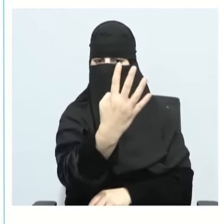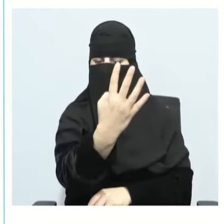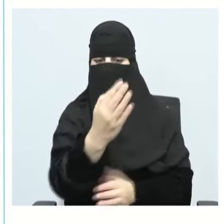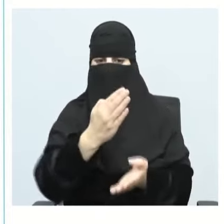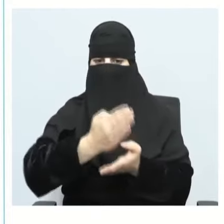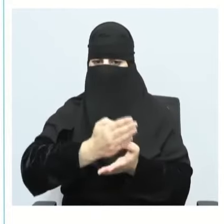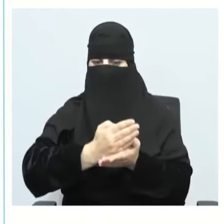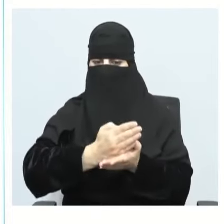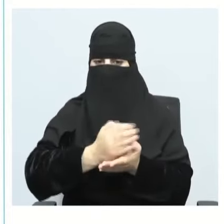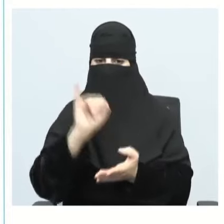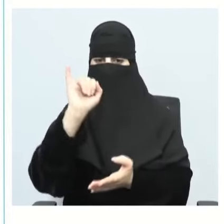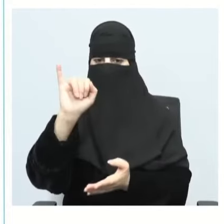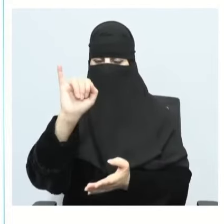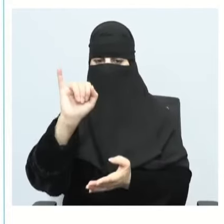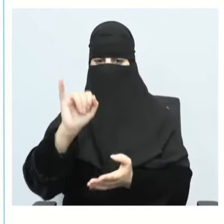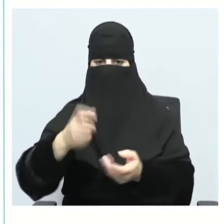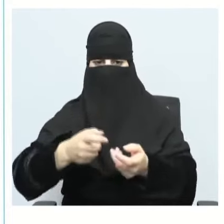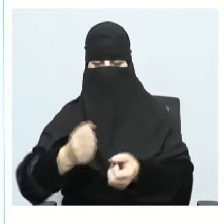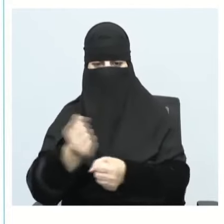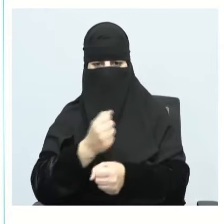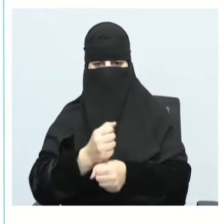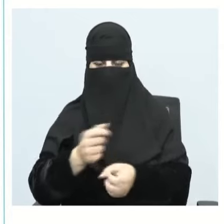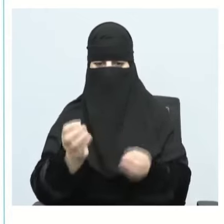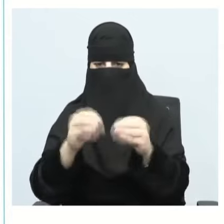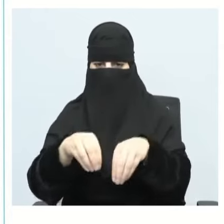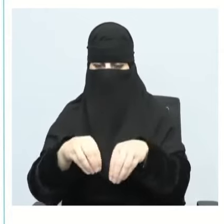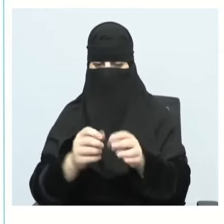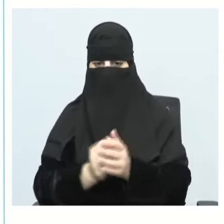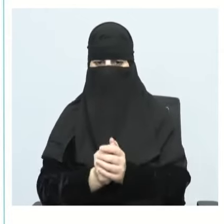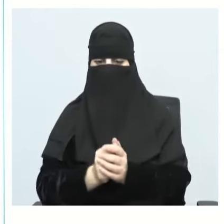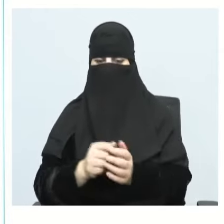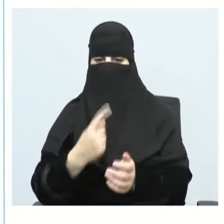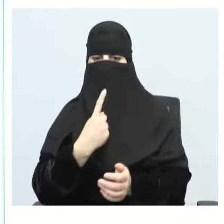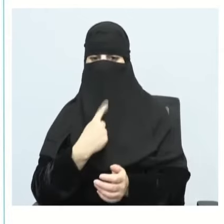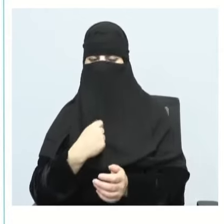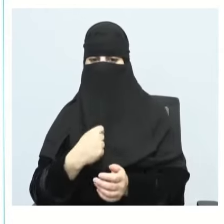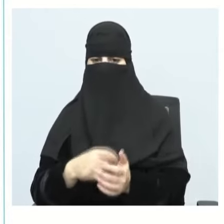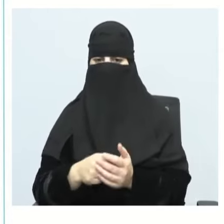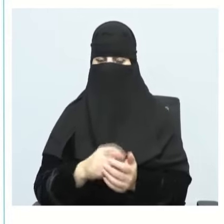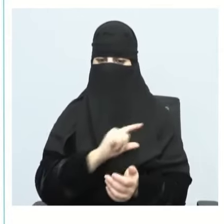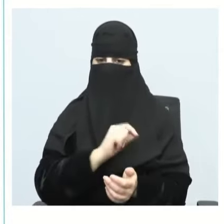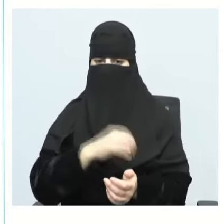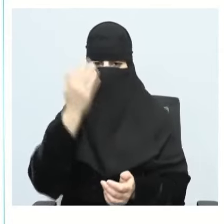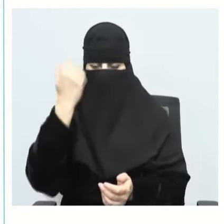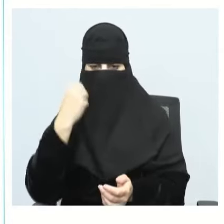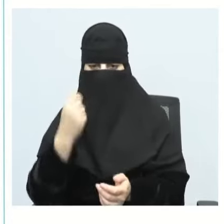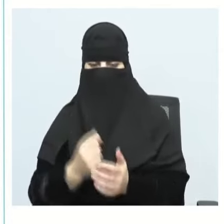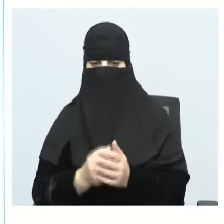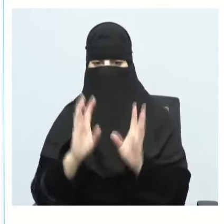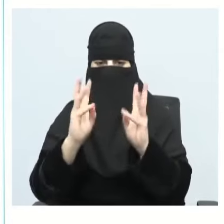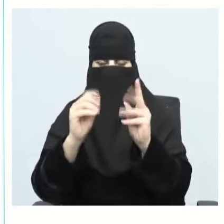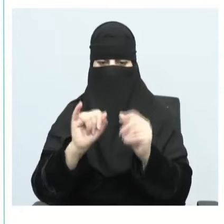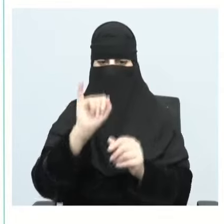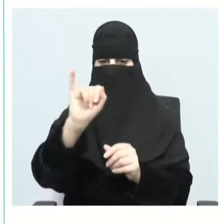في بطاقه هويه العاملين فيها تمام المطلوب الان عزيزي الطالب والطالب كم رقم هويه